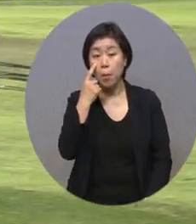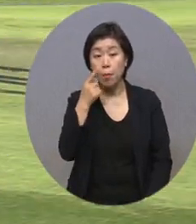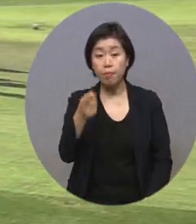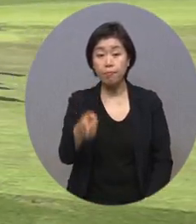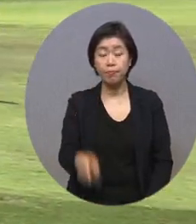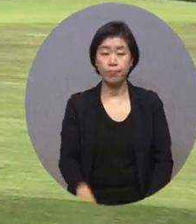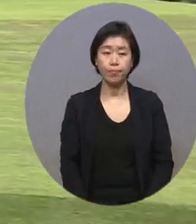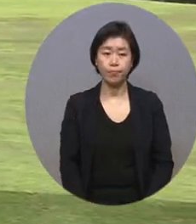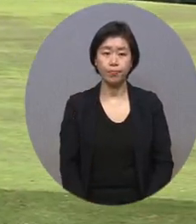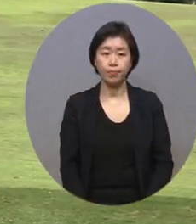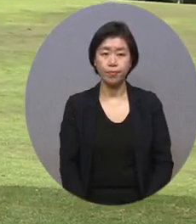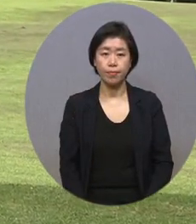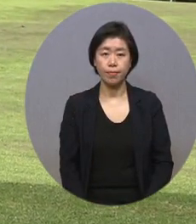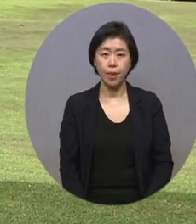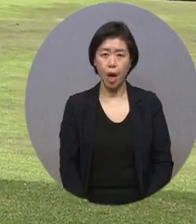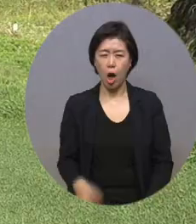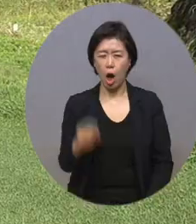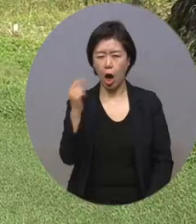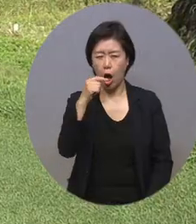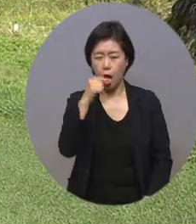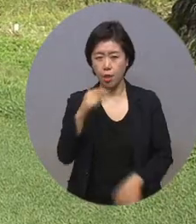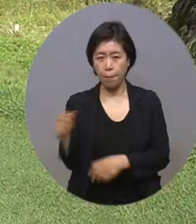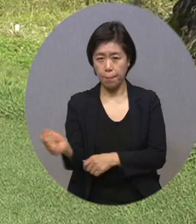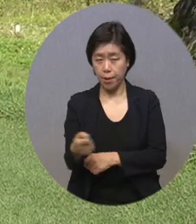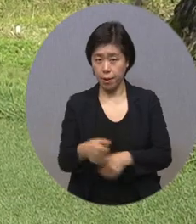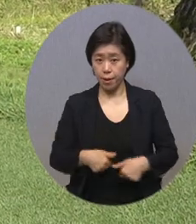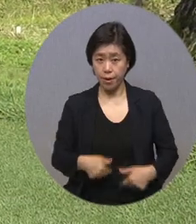되게 어려운데 정교하게 쳐야 되는데. 아,